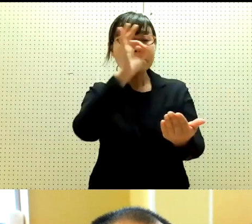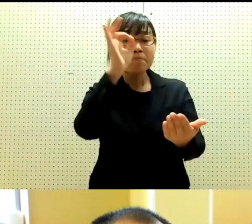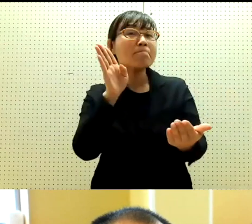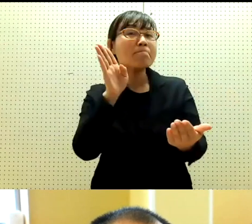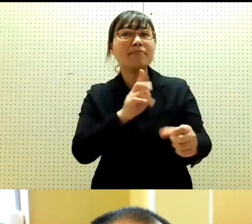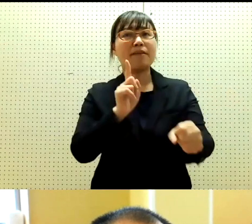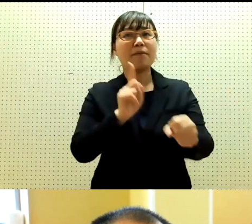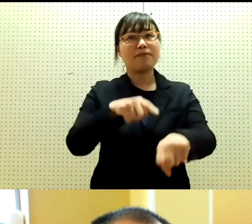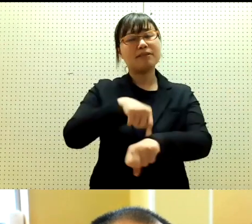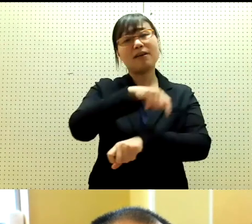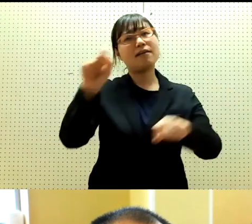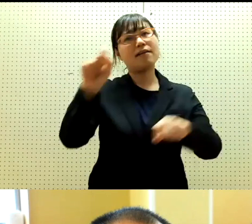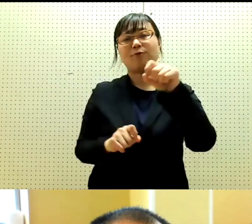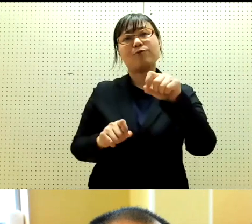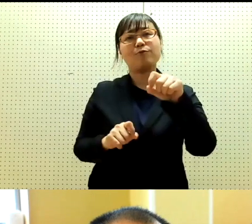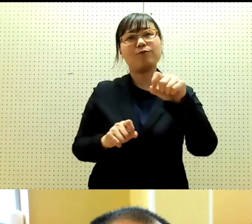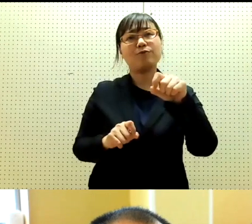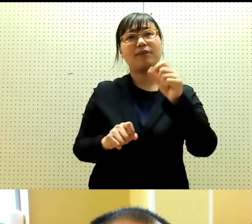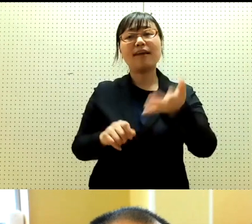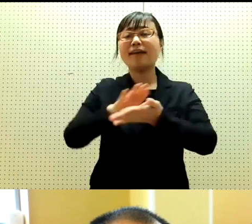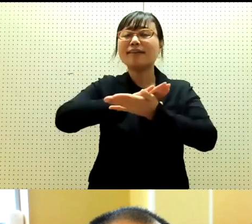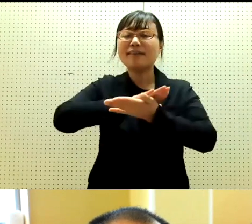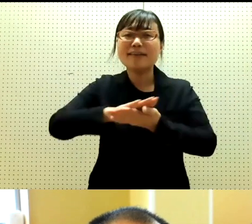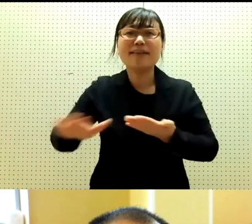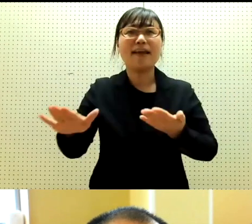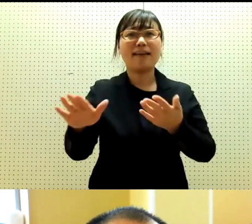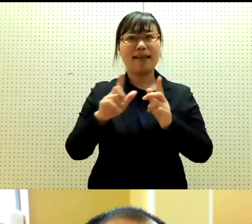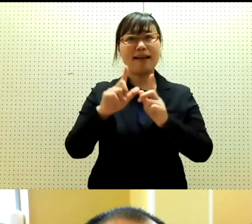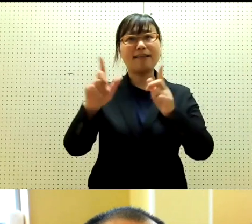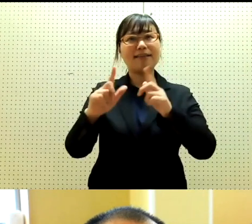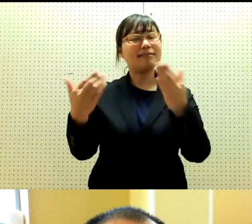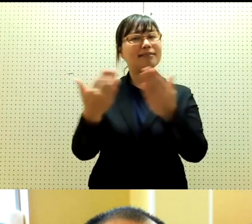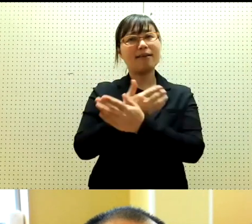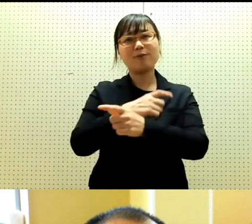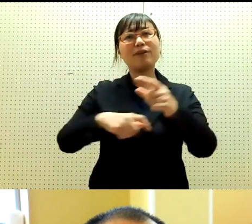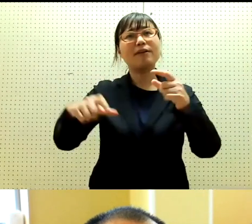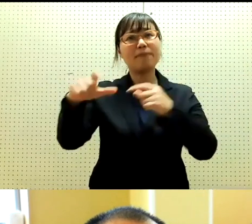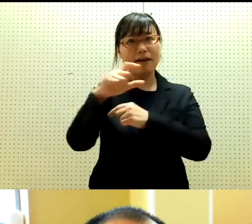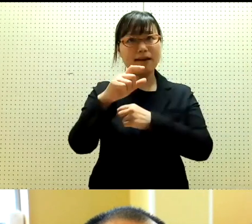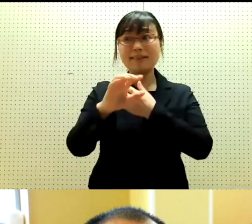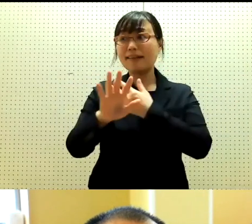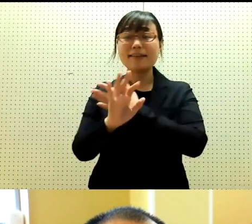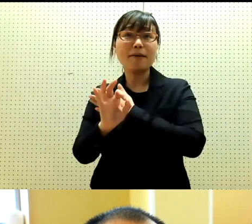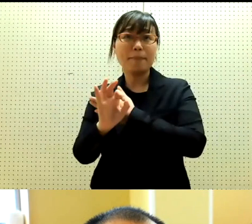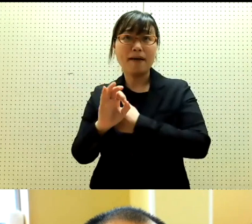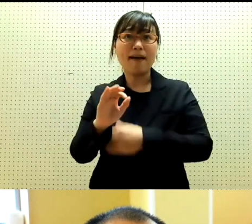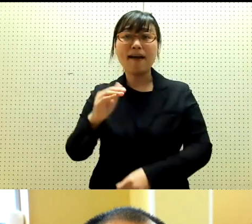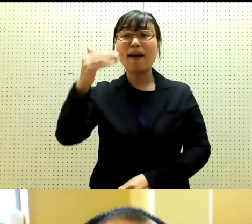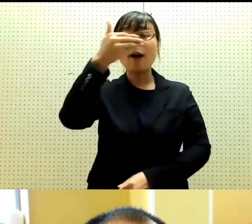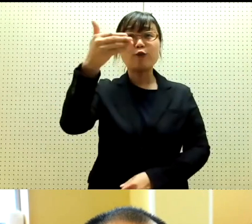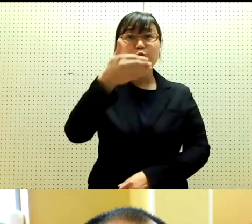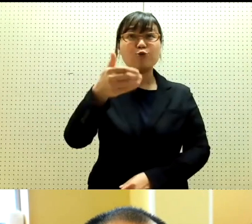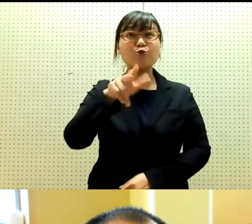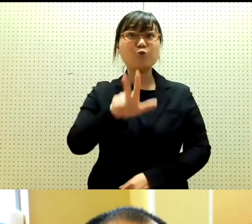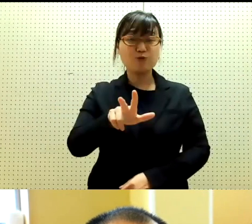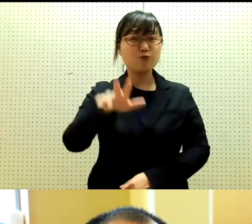から多分ね、そういったね綺麗な形になるよりは、まあ、Google の検索は皆さんお使いだと思うんですけど、キーワードポッと